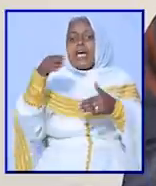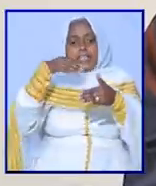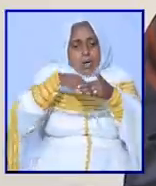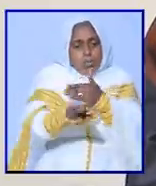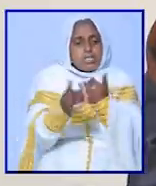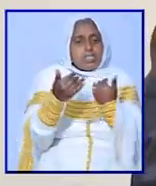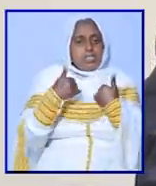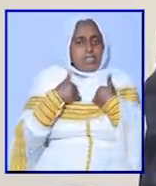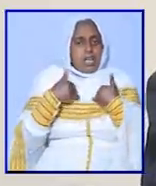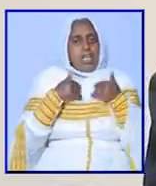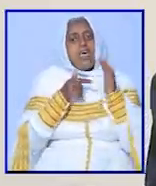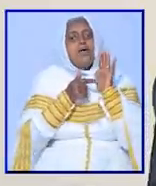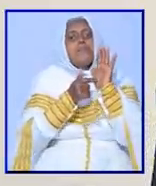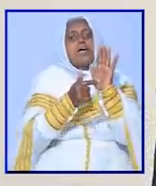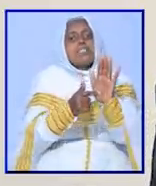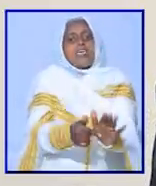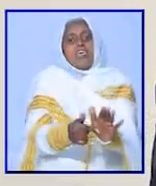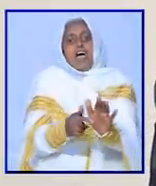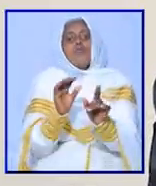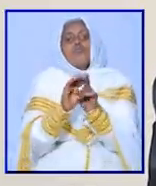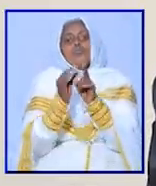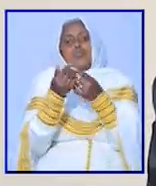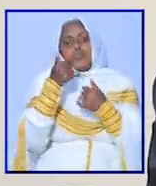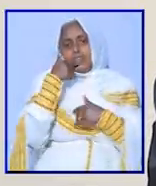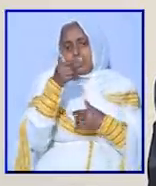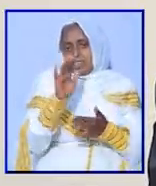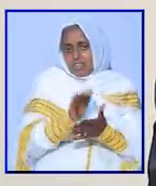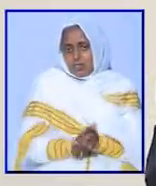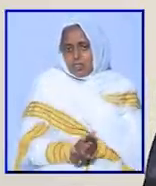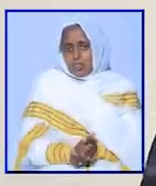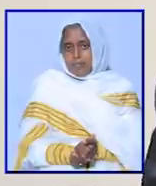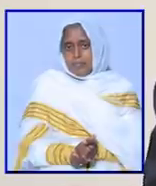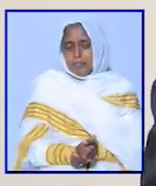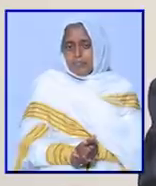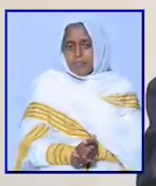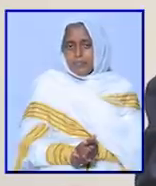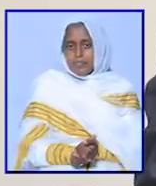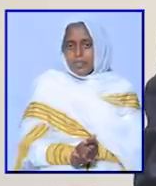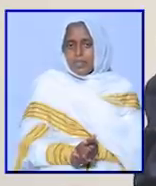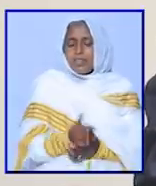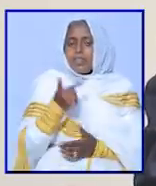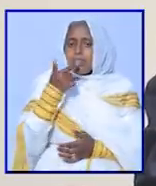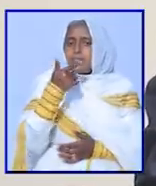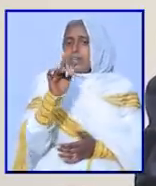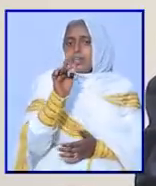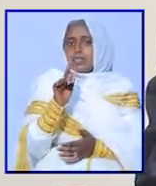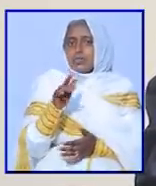መንፈስ ቅዱስ በእነሱ ውስጥ እንዳለ ማሳያ መሆኑን ይነግራቸዋል።